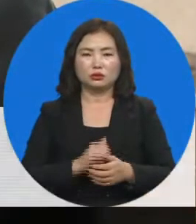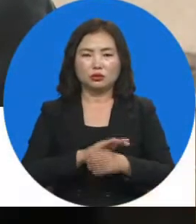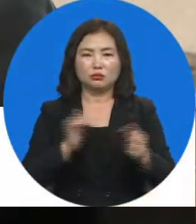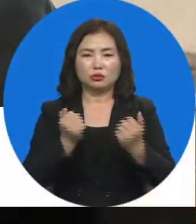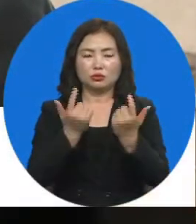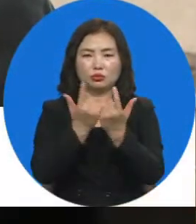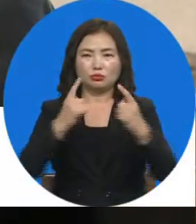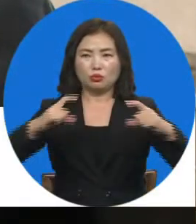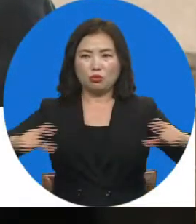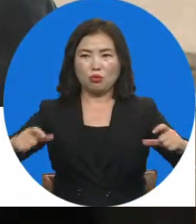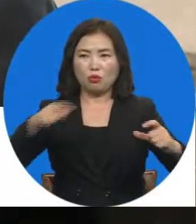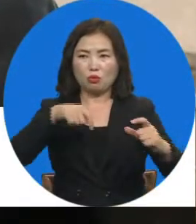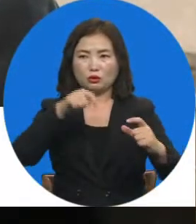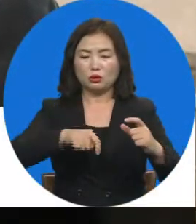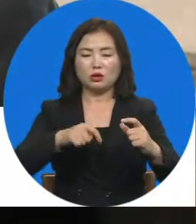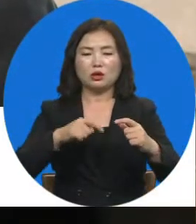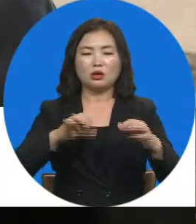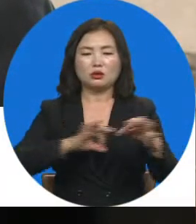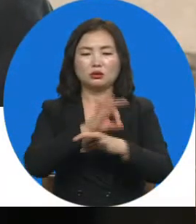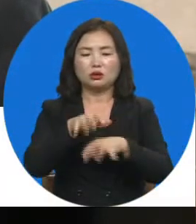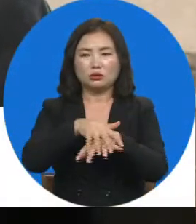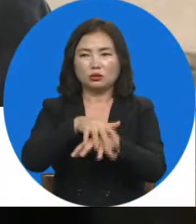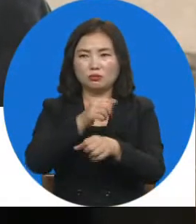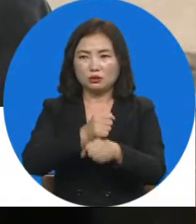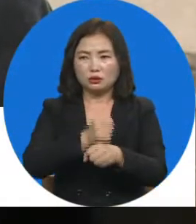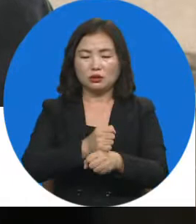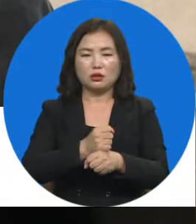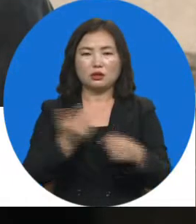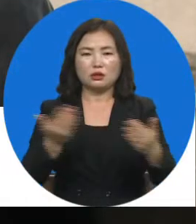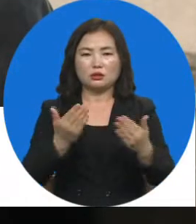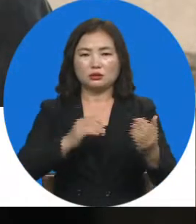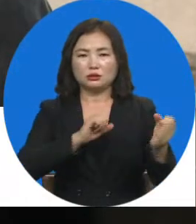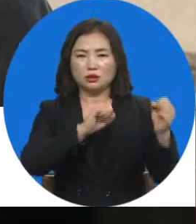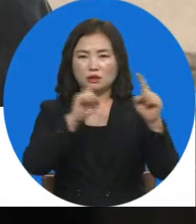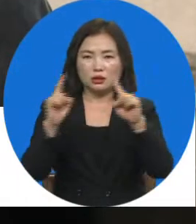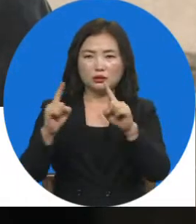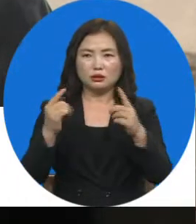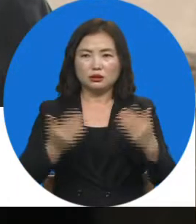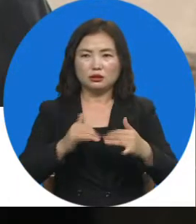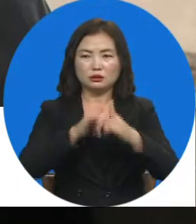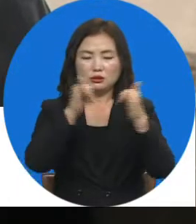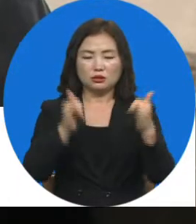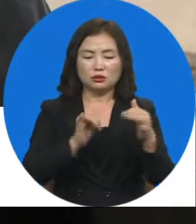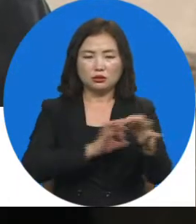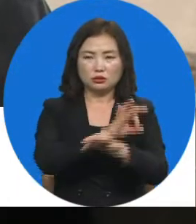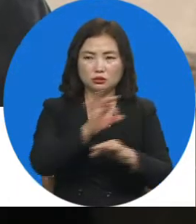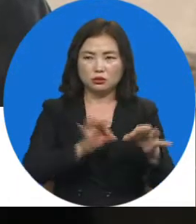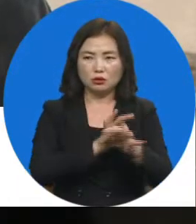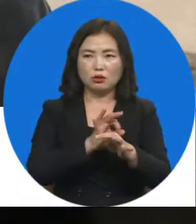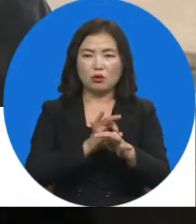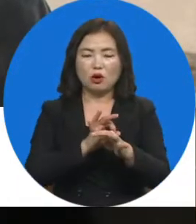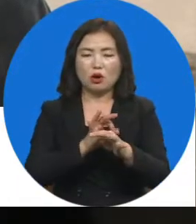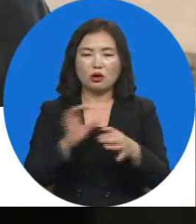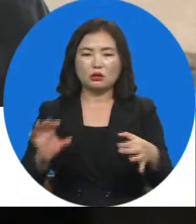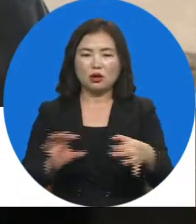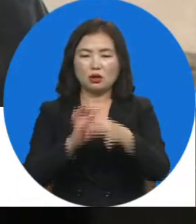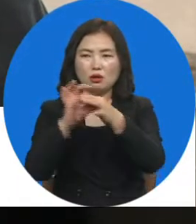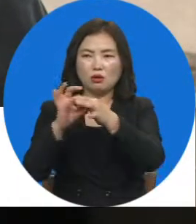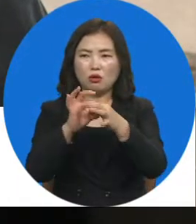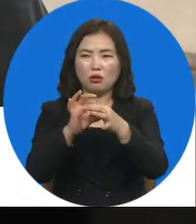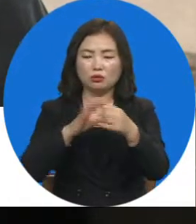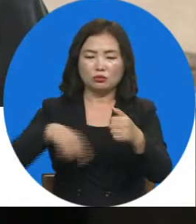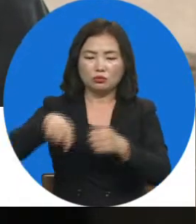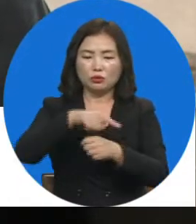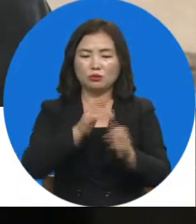사회적 경제 조직 만드는 일과 사회적 경제 조직 활성화하는 일, 그리고 사회적 경제와 관련